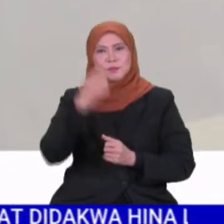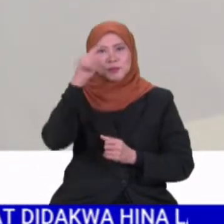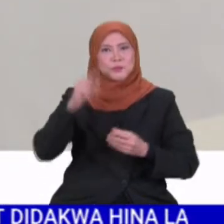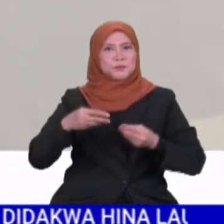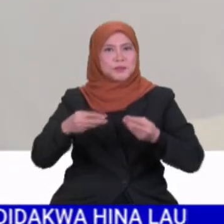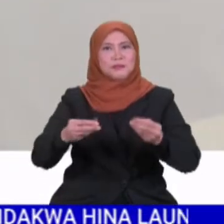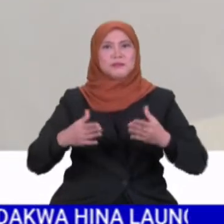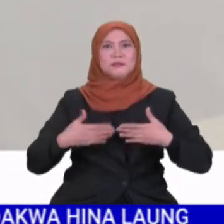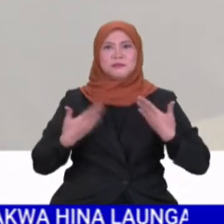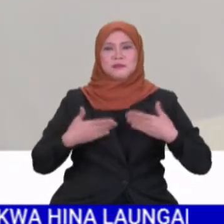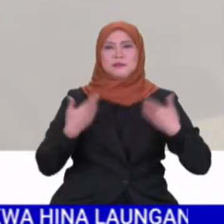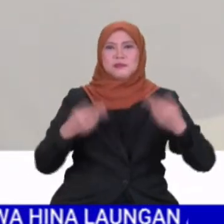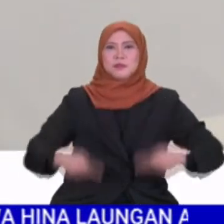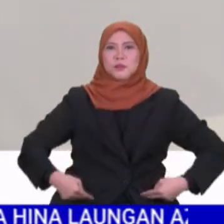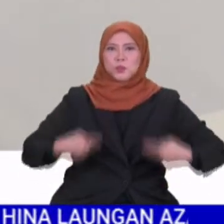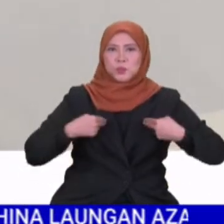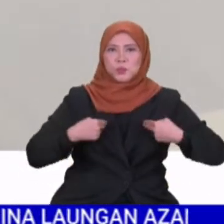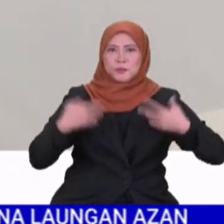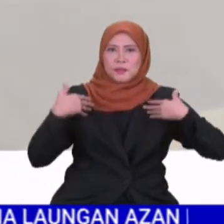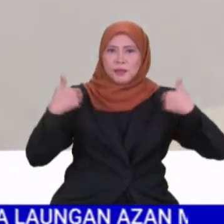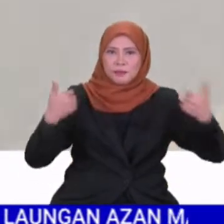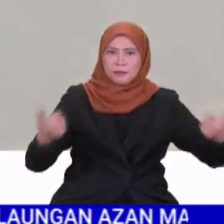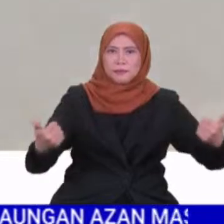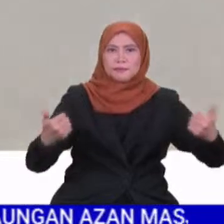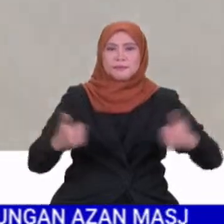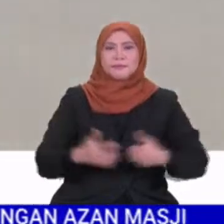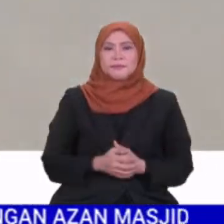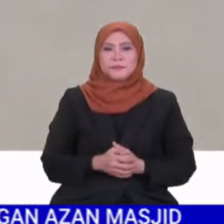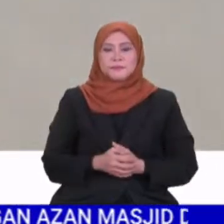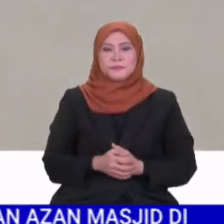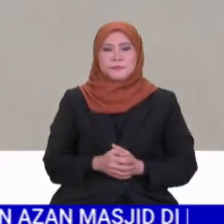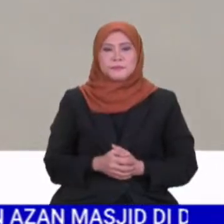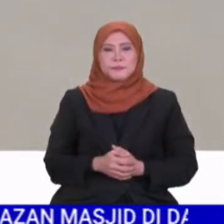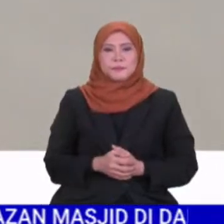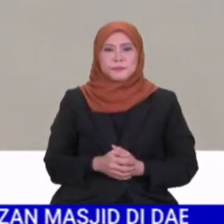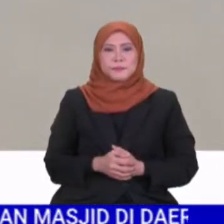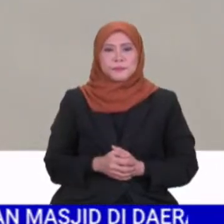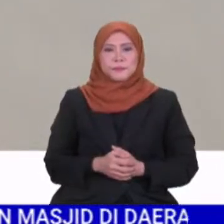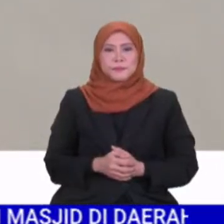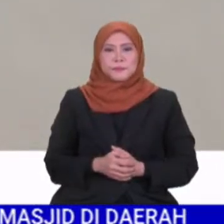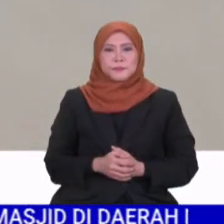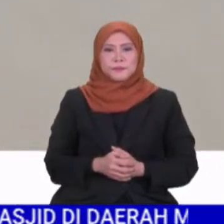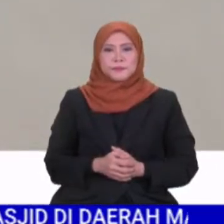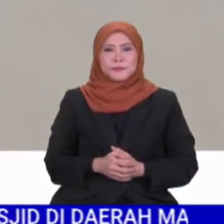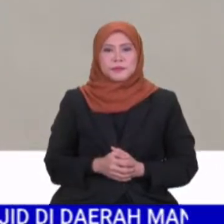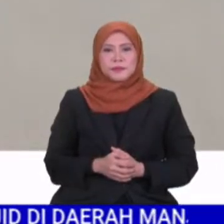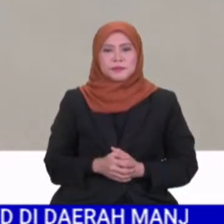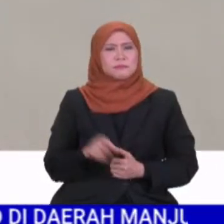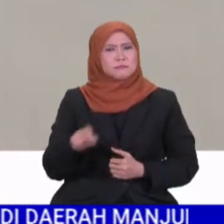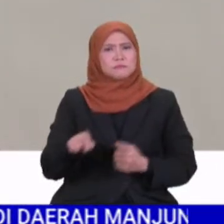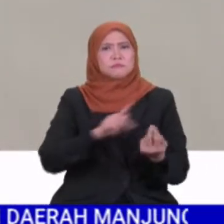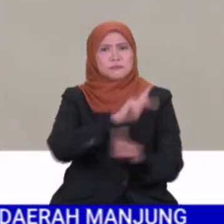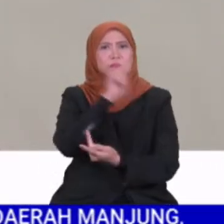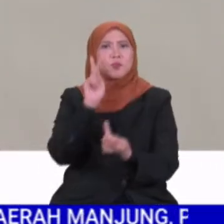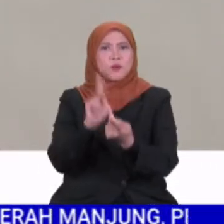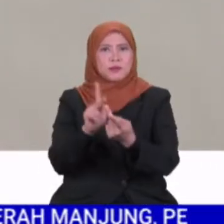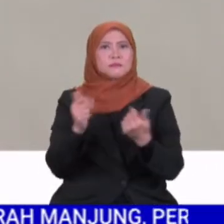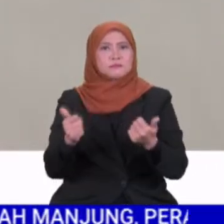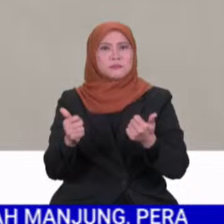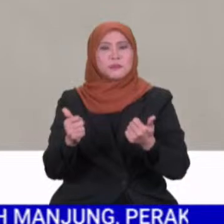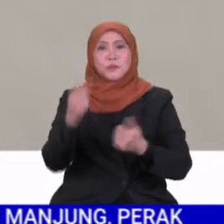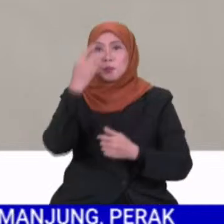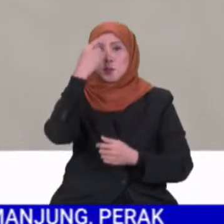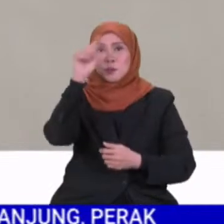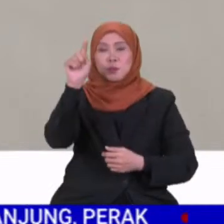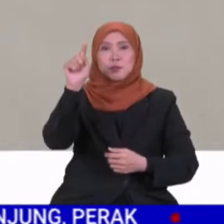kesejahteraan hidup, kesihatan dan sebagainya. Klinik bergerak ini adalah sesuatu yang sangat bersesuaian untuk